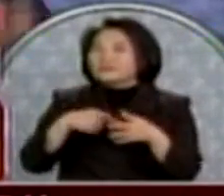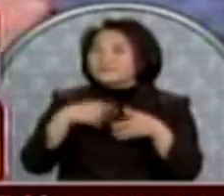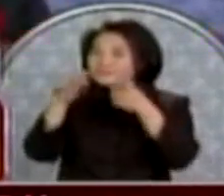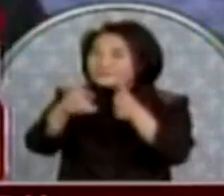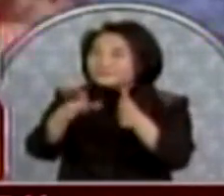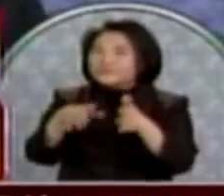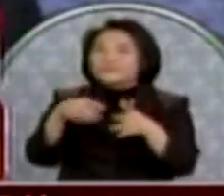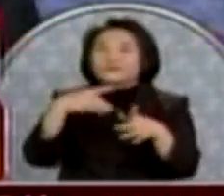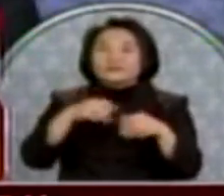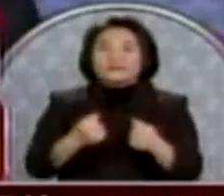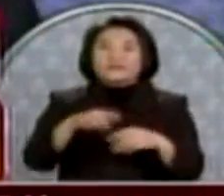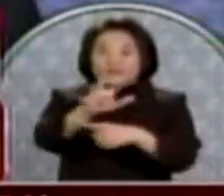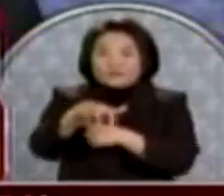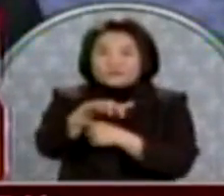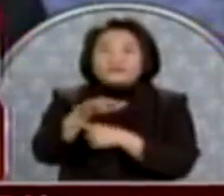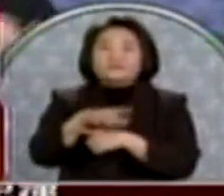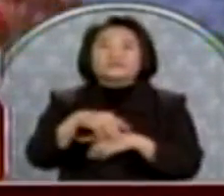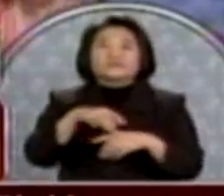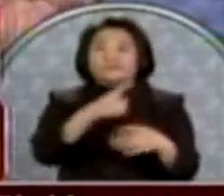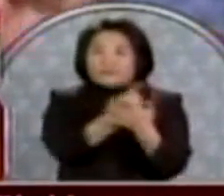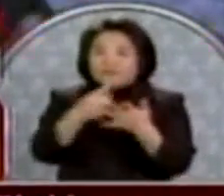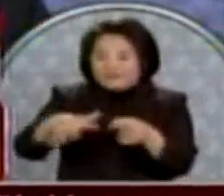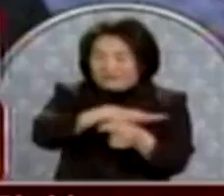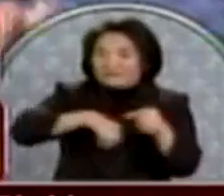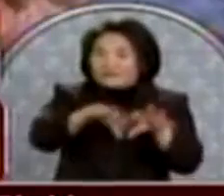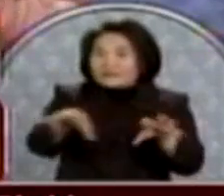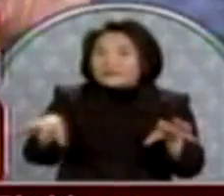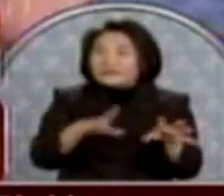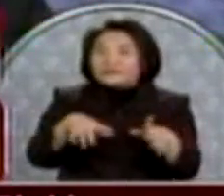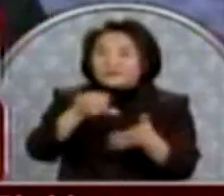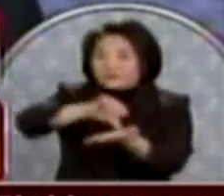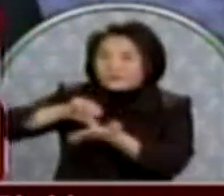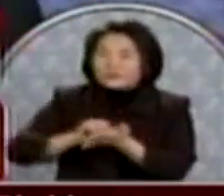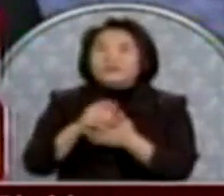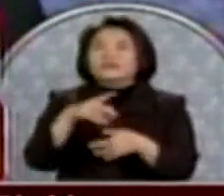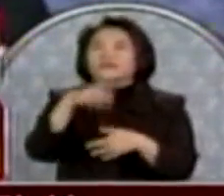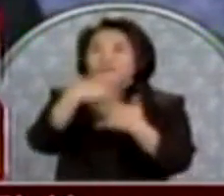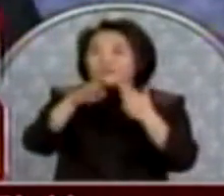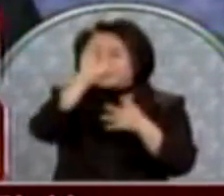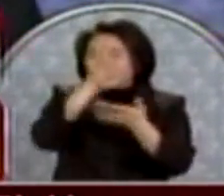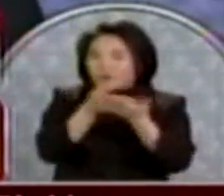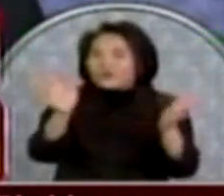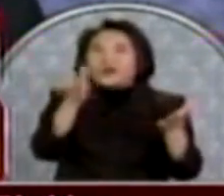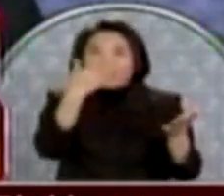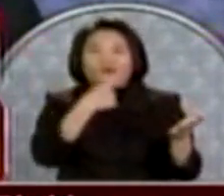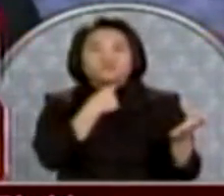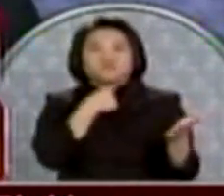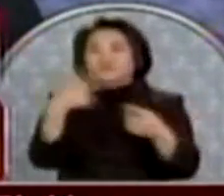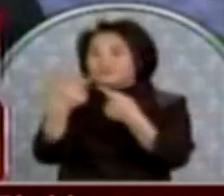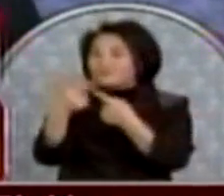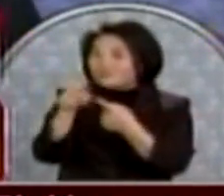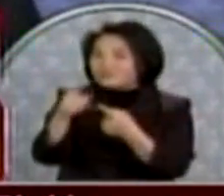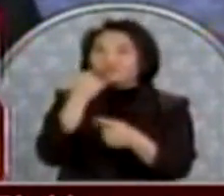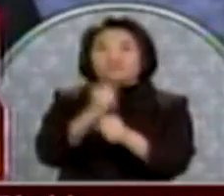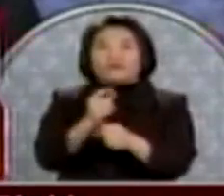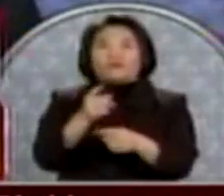们应该对于在地的农产品，能够在营养午餐和很多的地方来推行，如果